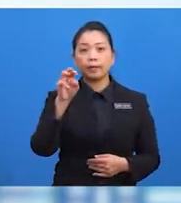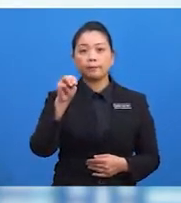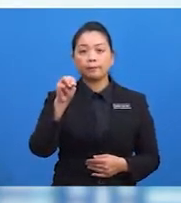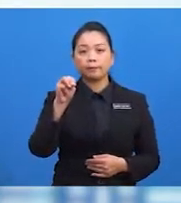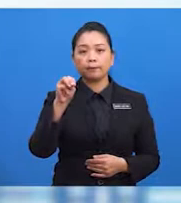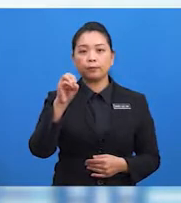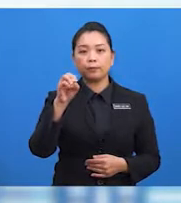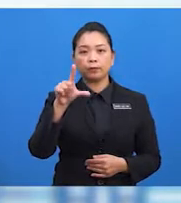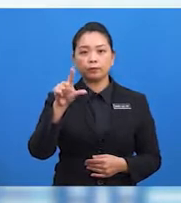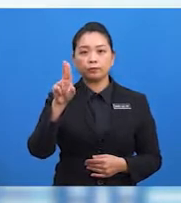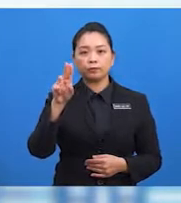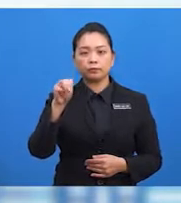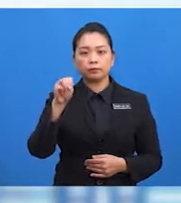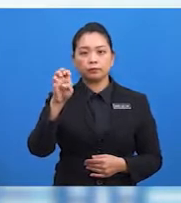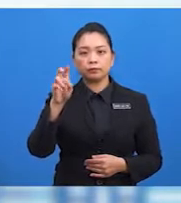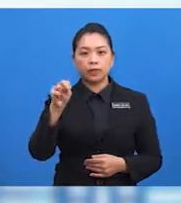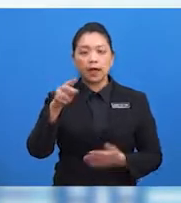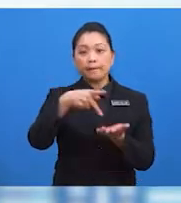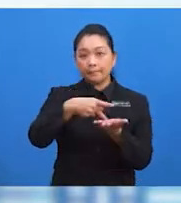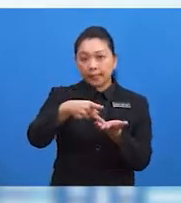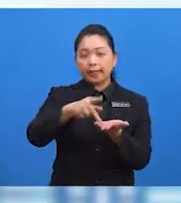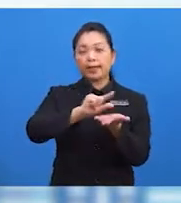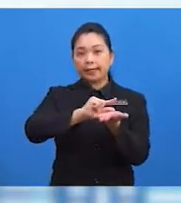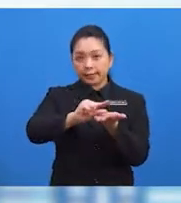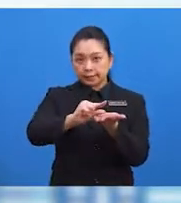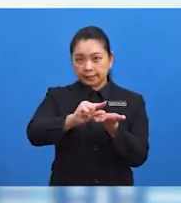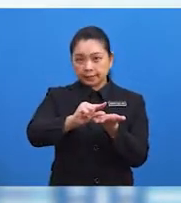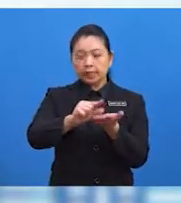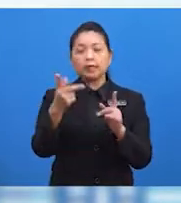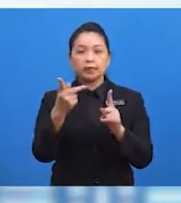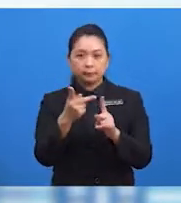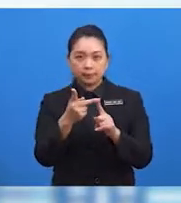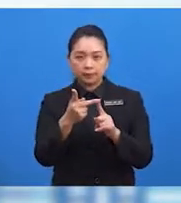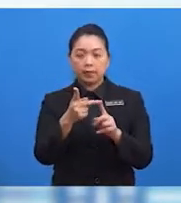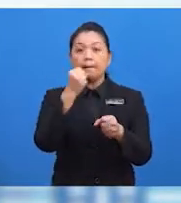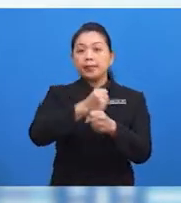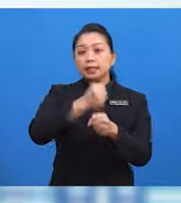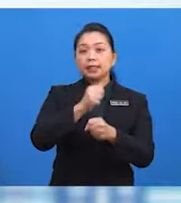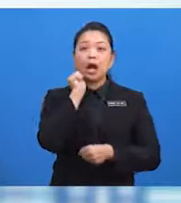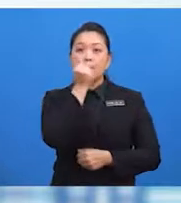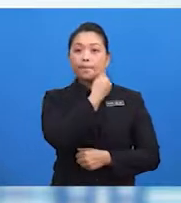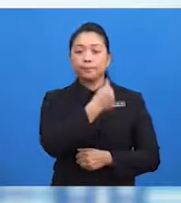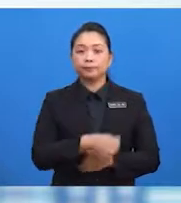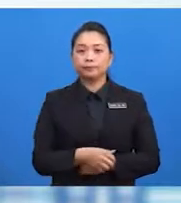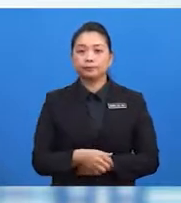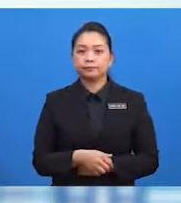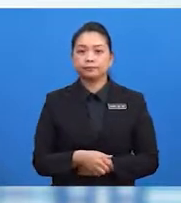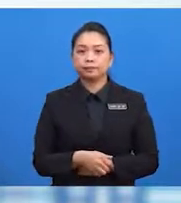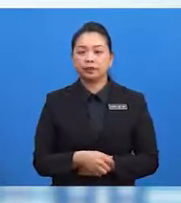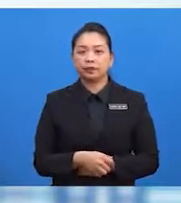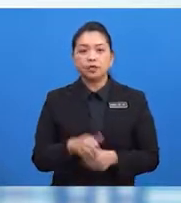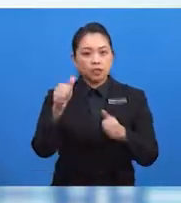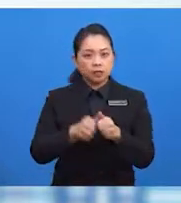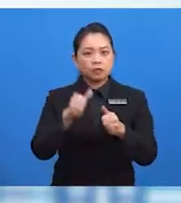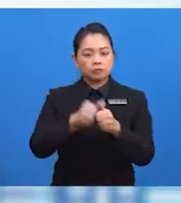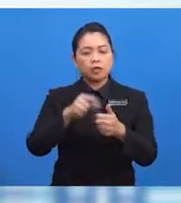Emolumen merupakan bayaran gaji dan upah kepada kakitangan awam. Setiap bulan kakitangan awam